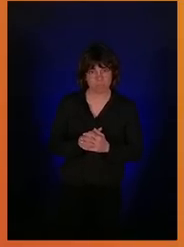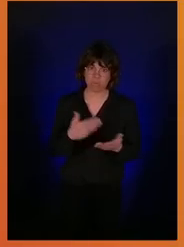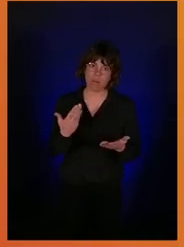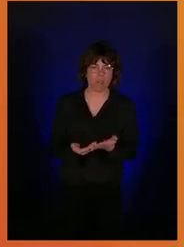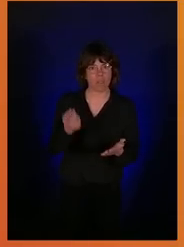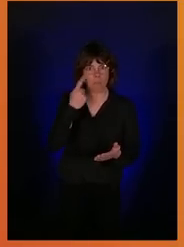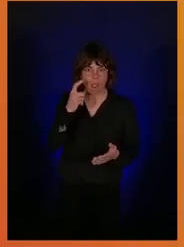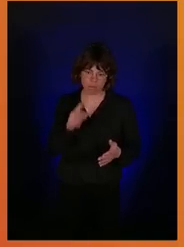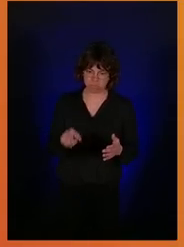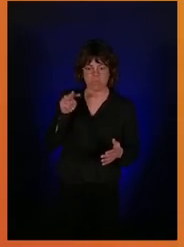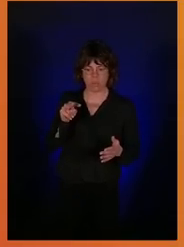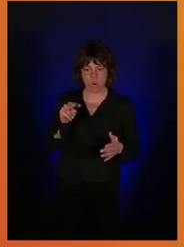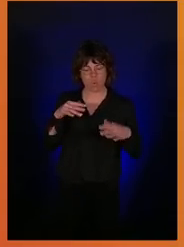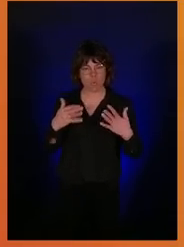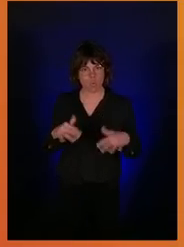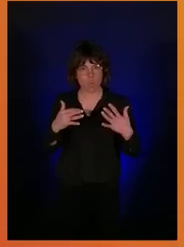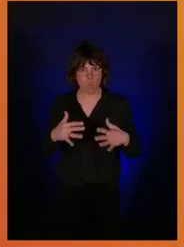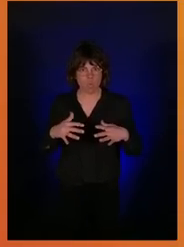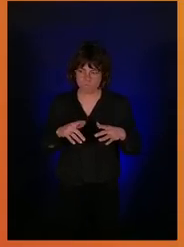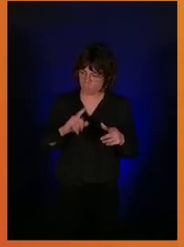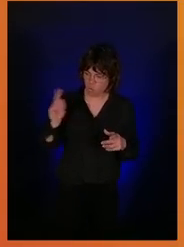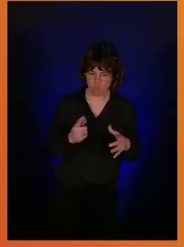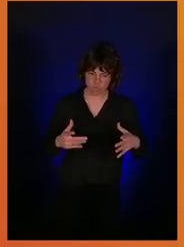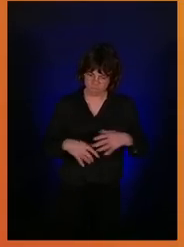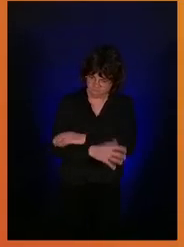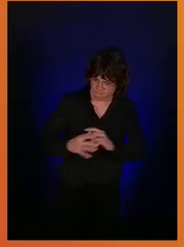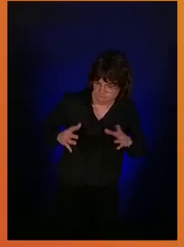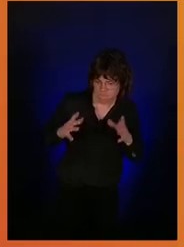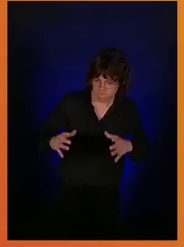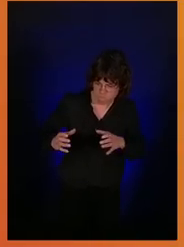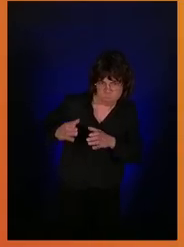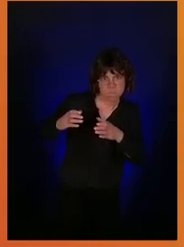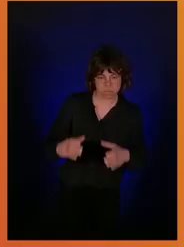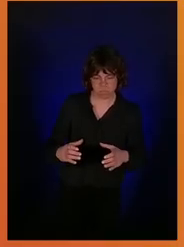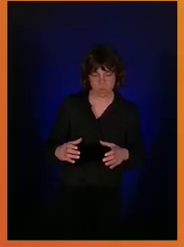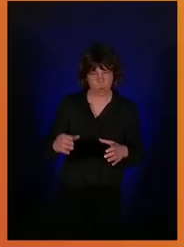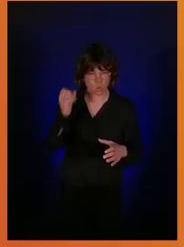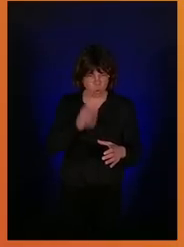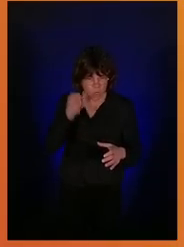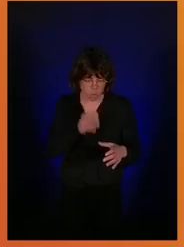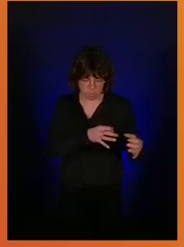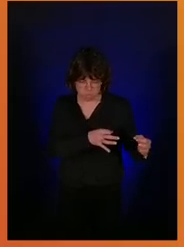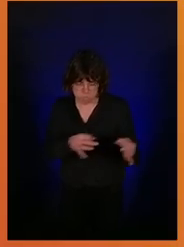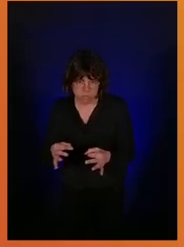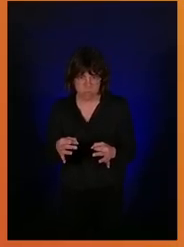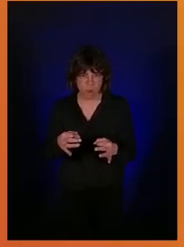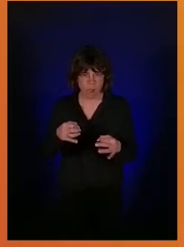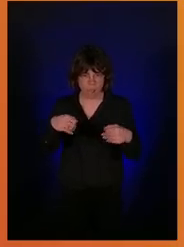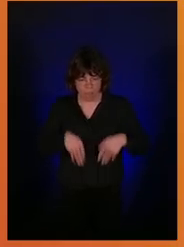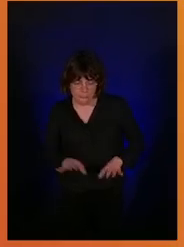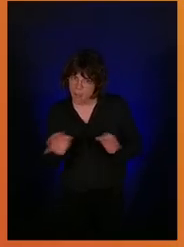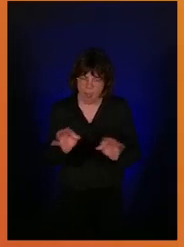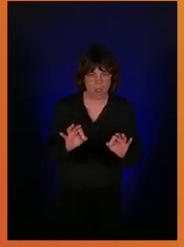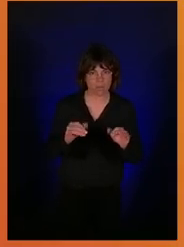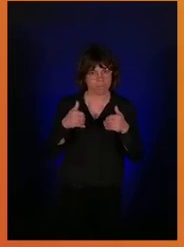doute préparé la formidable mobilisation que nous vivons, que nous construisons jour et jour, sans rien lâcher, pour